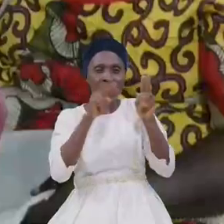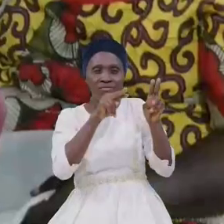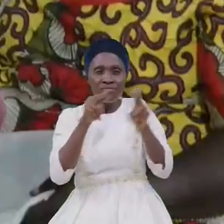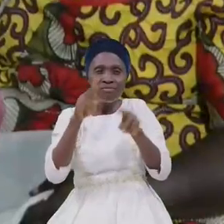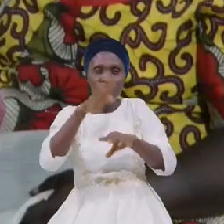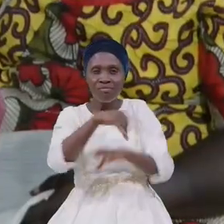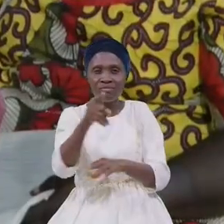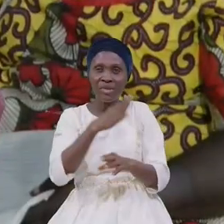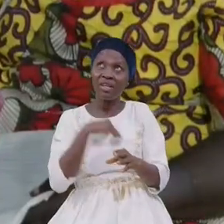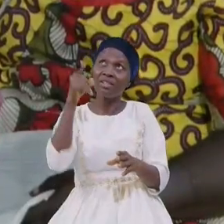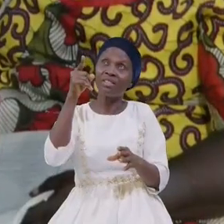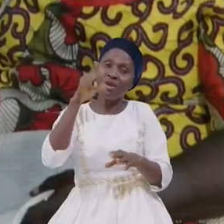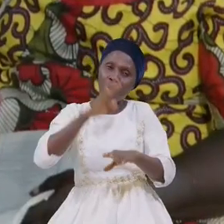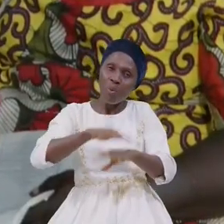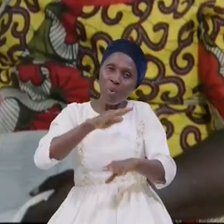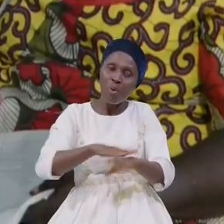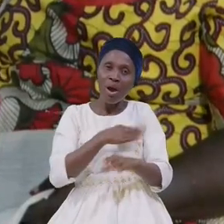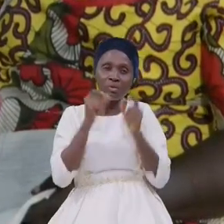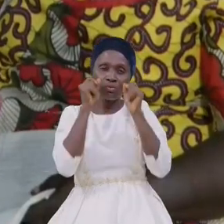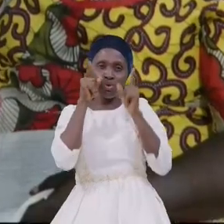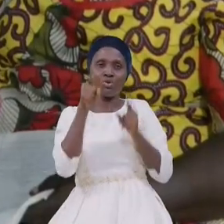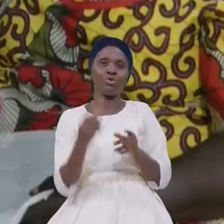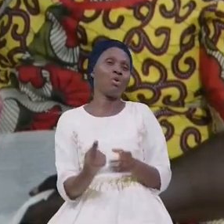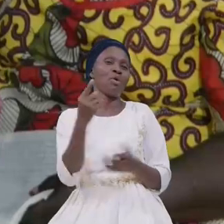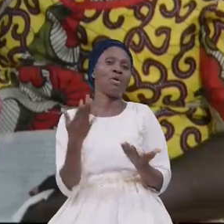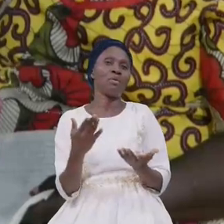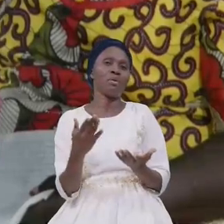Dieu vous réveille. Vous voyagez.